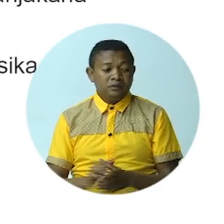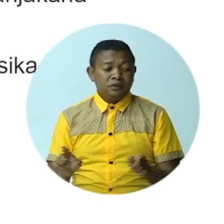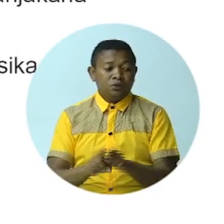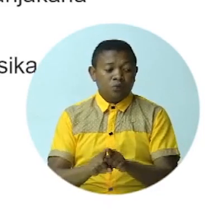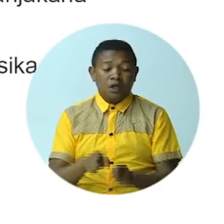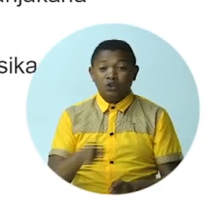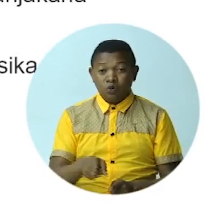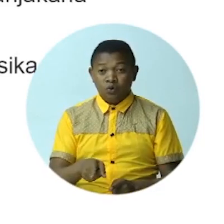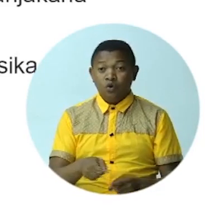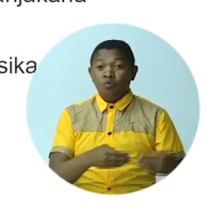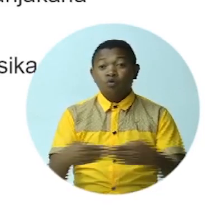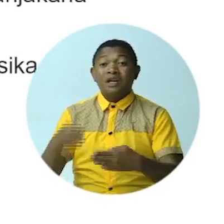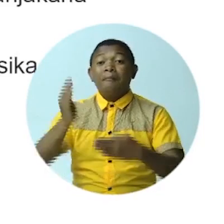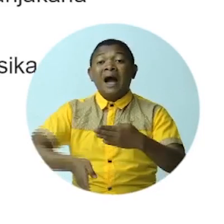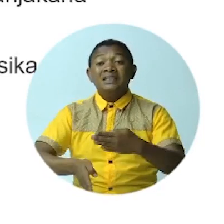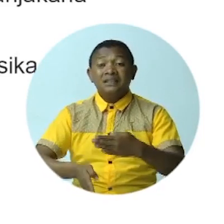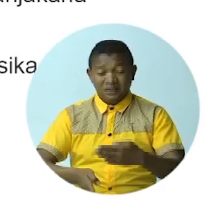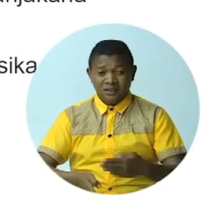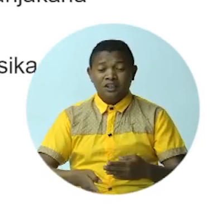voamarika fa tsy noho ny